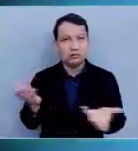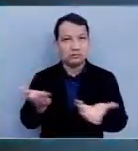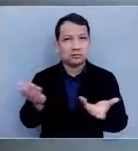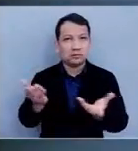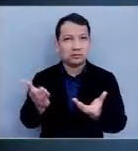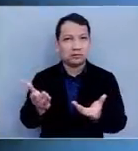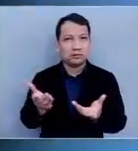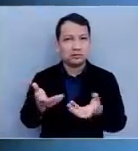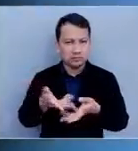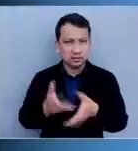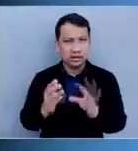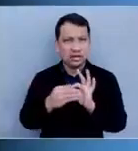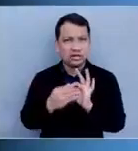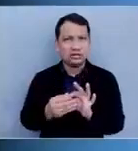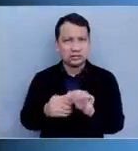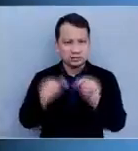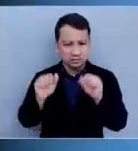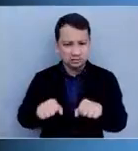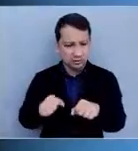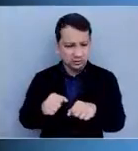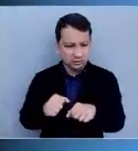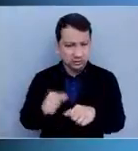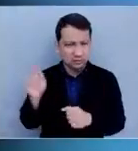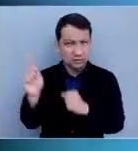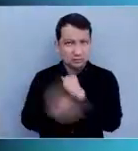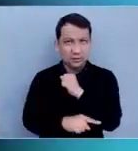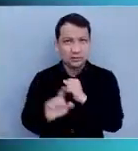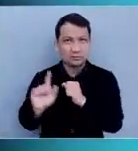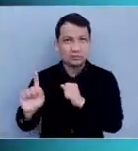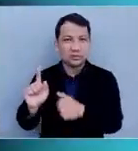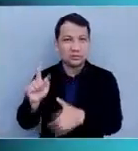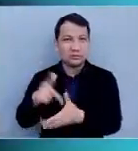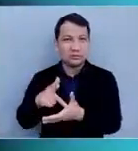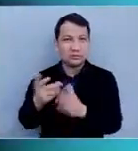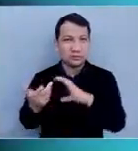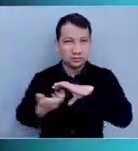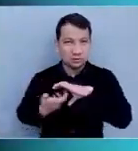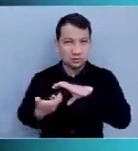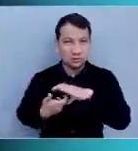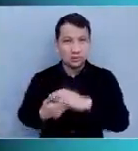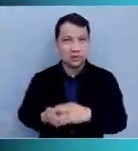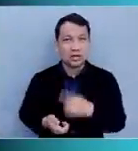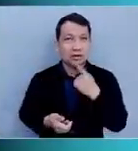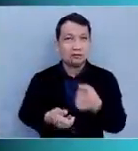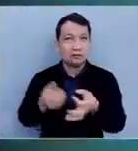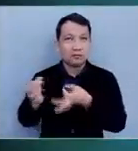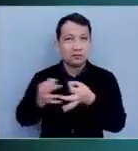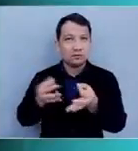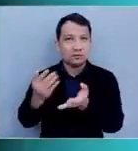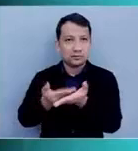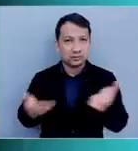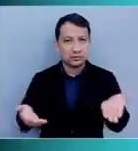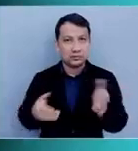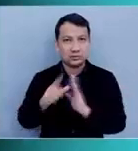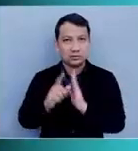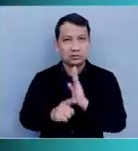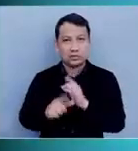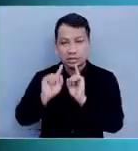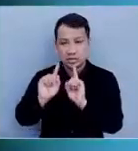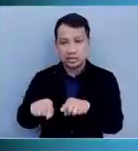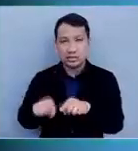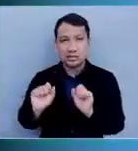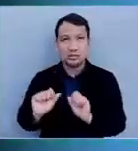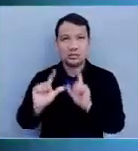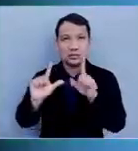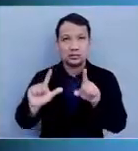sitwasyon. Ano nga ba ang magiging pananagutan ng mga pasaway na customer? Yan at iba pang usapin sa batas. Sasagutin